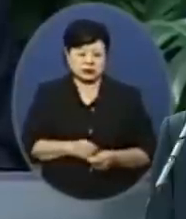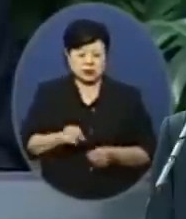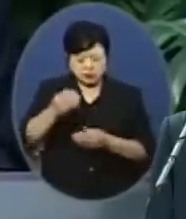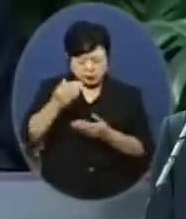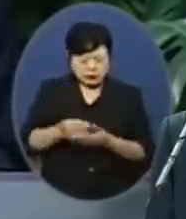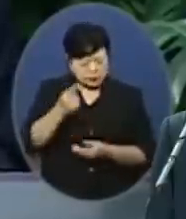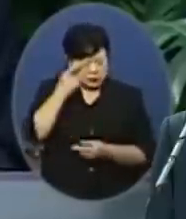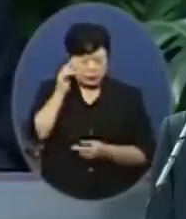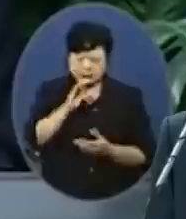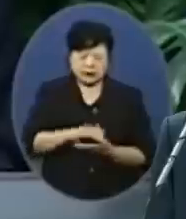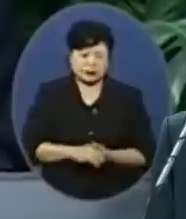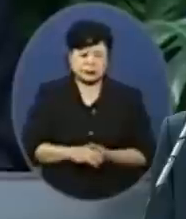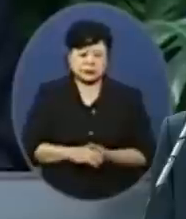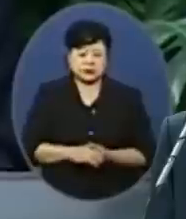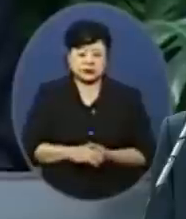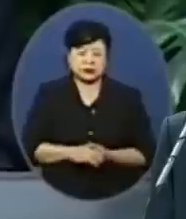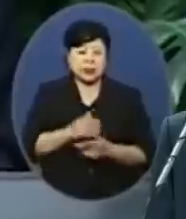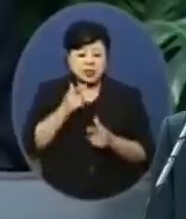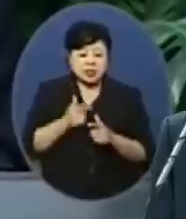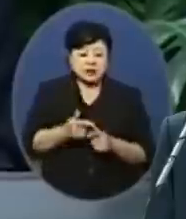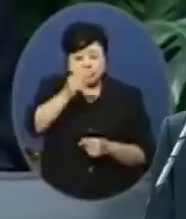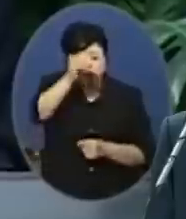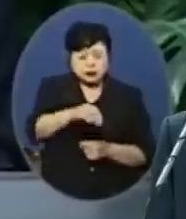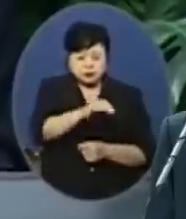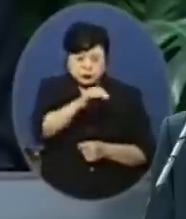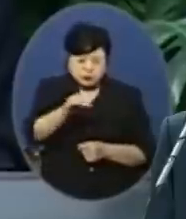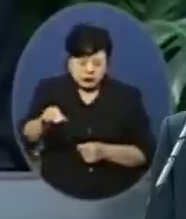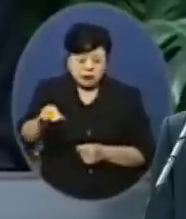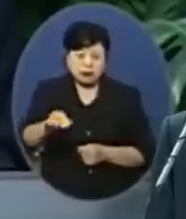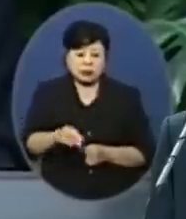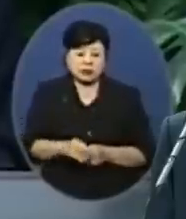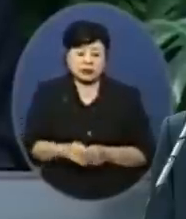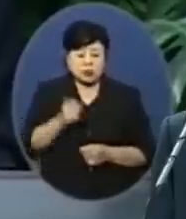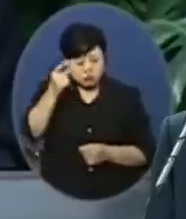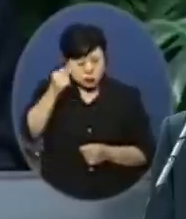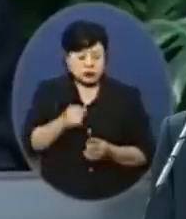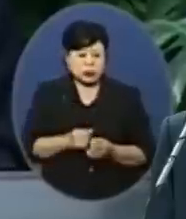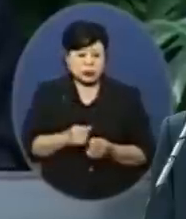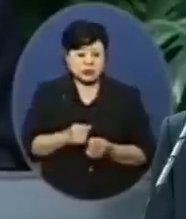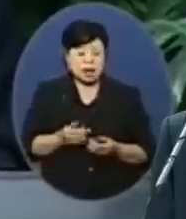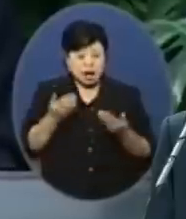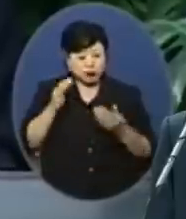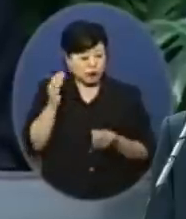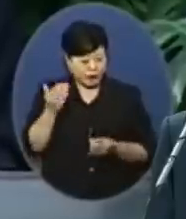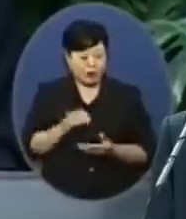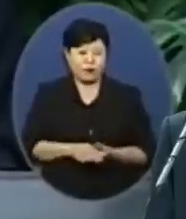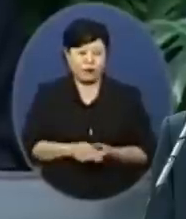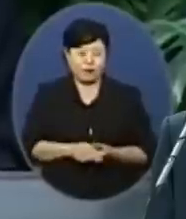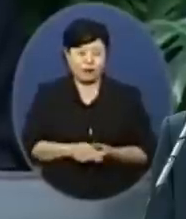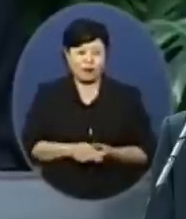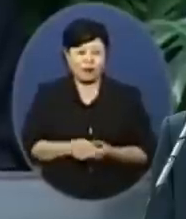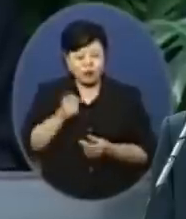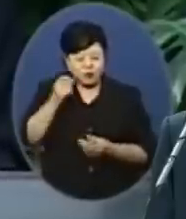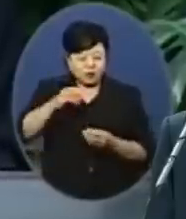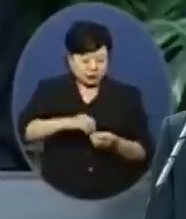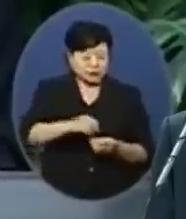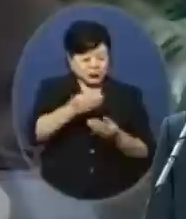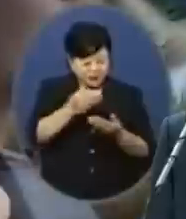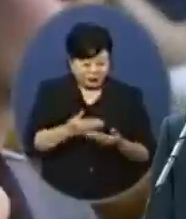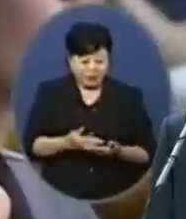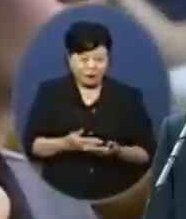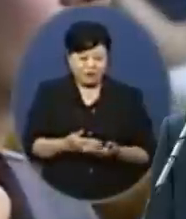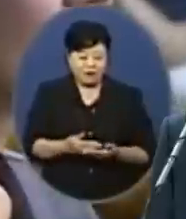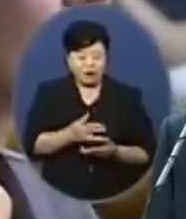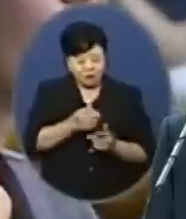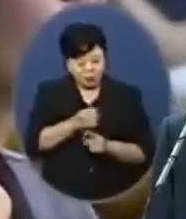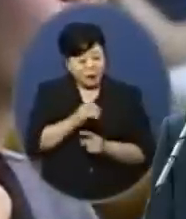생각하면 안 되는 것은 주 예수 십자가가 여러분에게 훌륭한 학교가 될 수 있고 훌륭한 상속이 될 수 있고